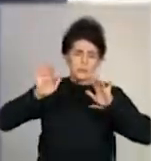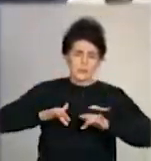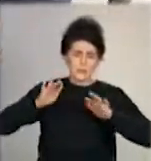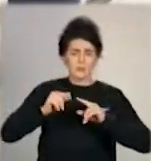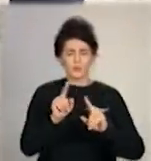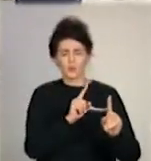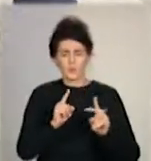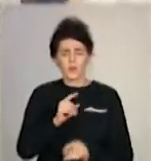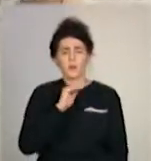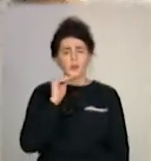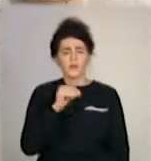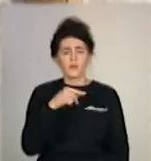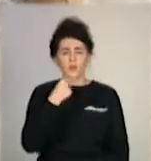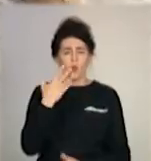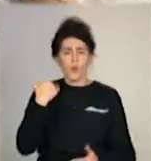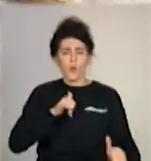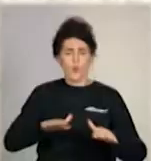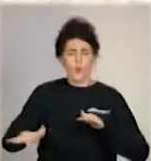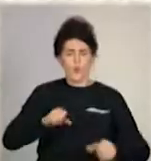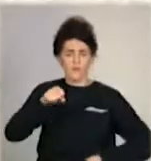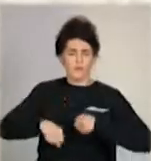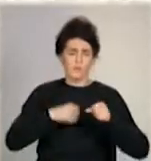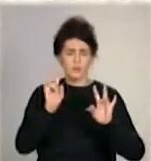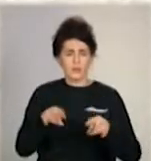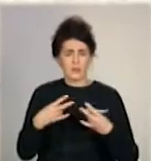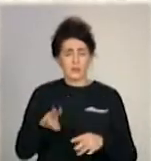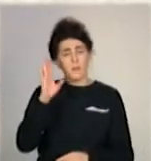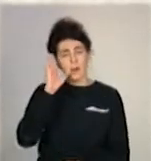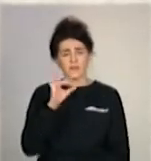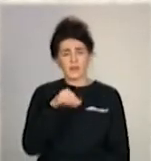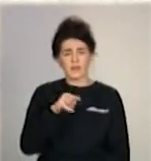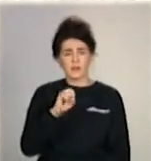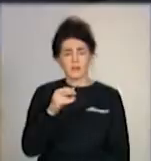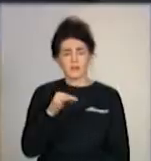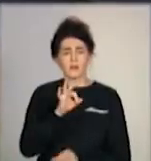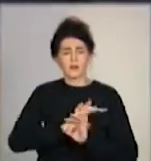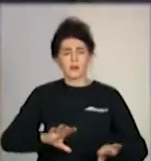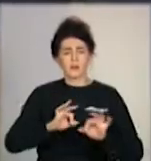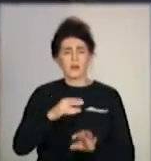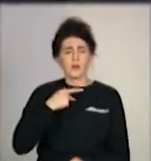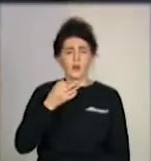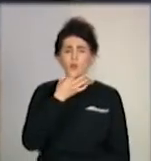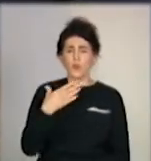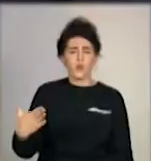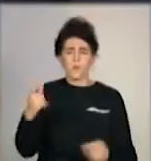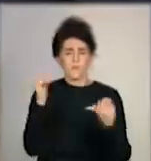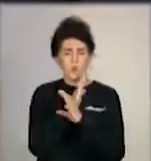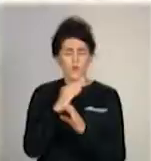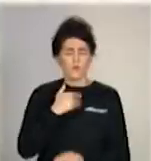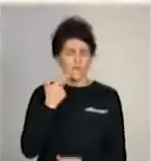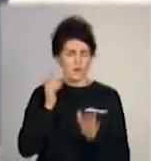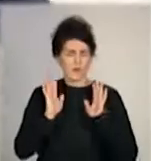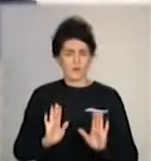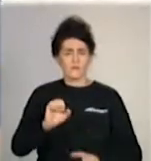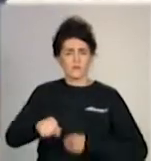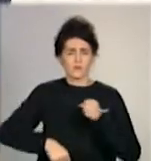Фахівці радять вожеледицю не сідати на велосипед, проте пан Віталій розповідає, користуються двоколісним за будь-якої погоди. Визиваю його